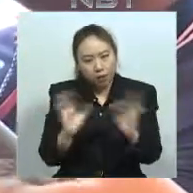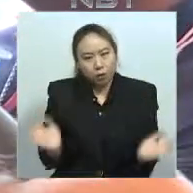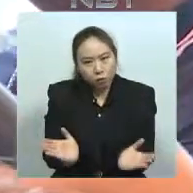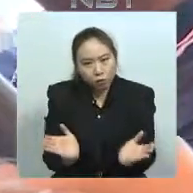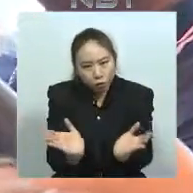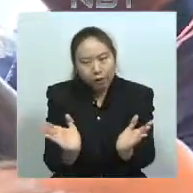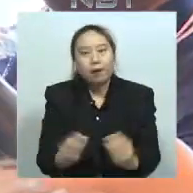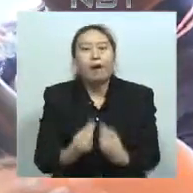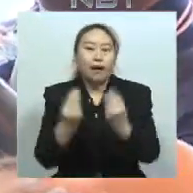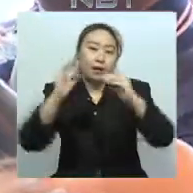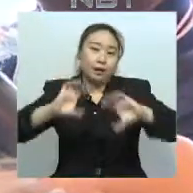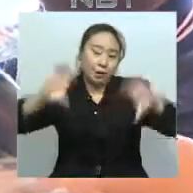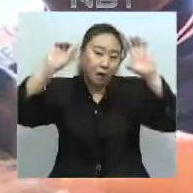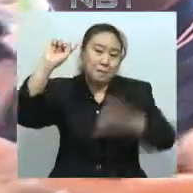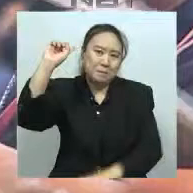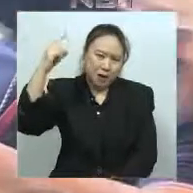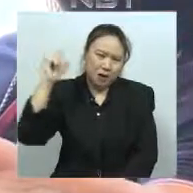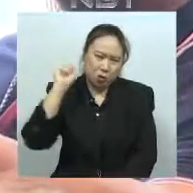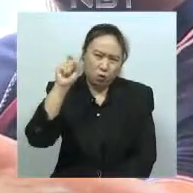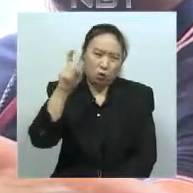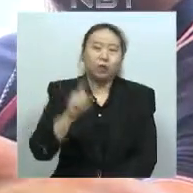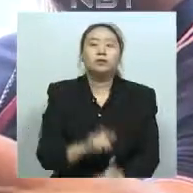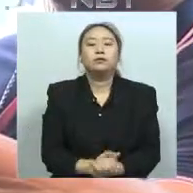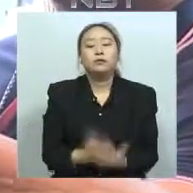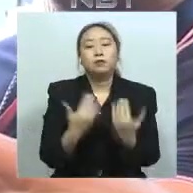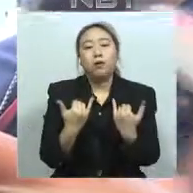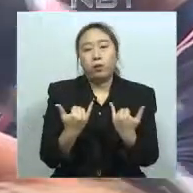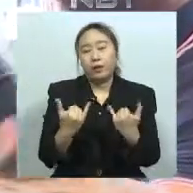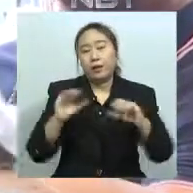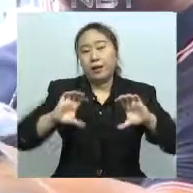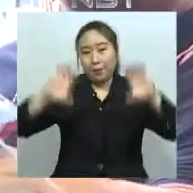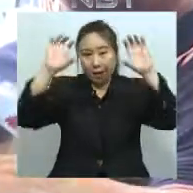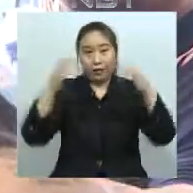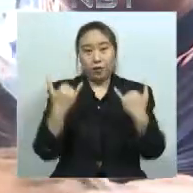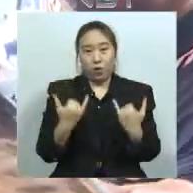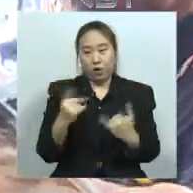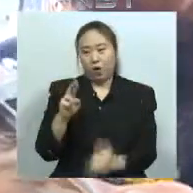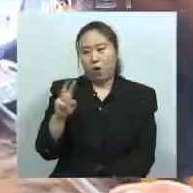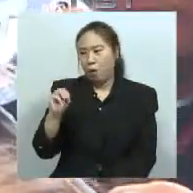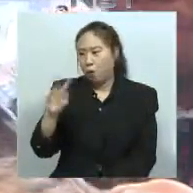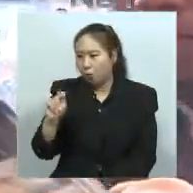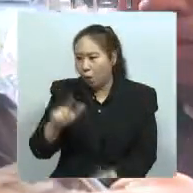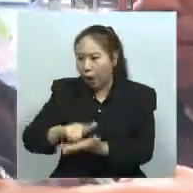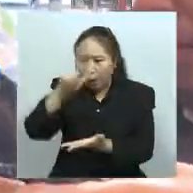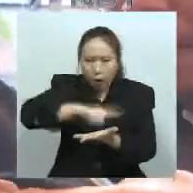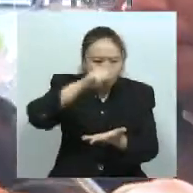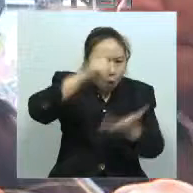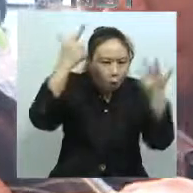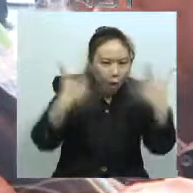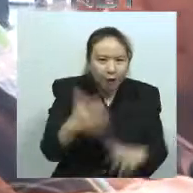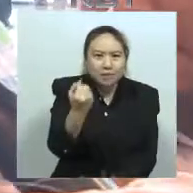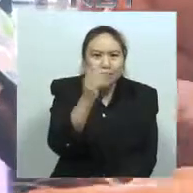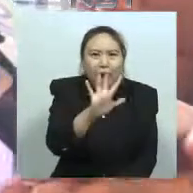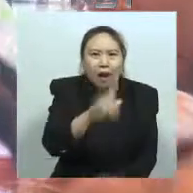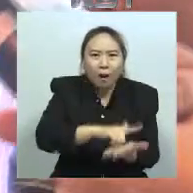เพื่อให้รัฐบาลใหม่เกิดขึ้นโดยเร็วเนื่องจากว่าตอนนี้รัฐบาลปัจจุบันเนี่ยรัฐมนตรีลาออกไปถึง15คนทำให้ขาด